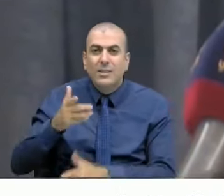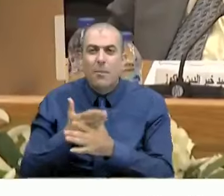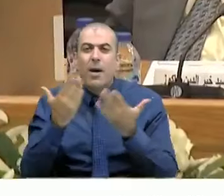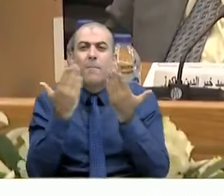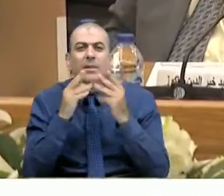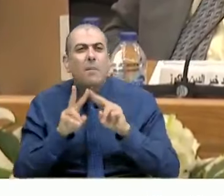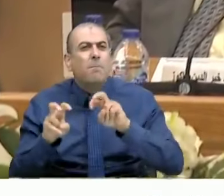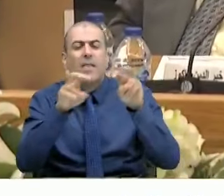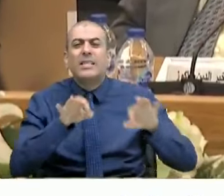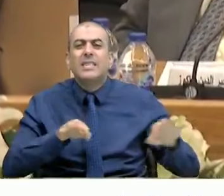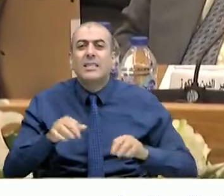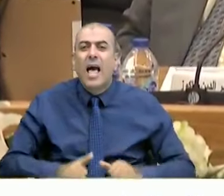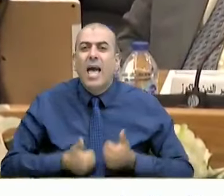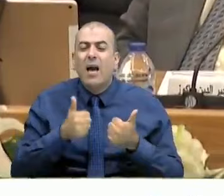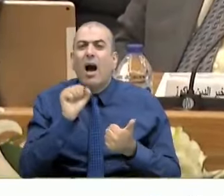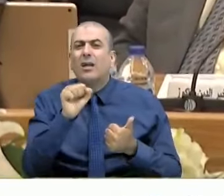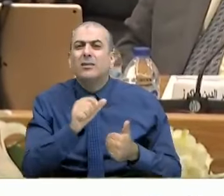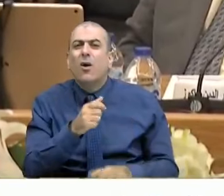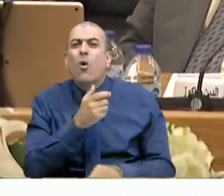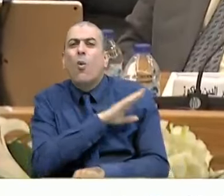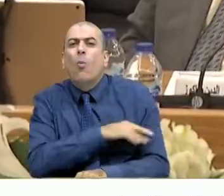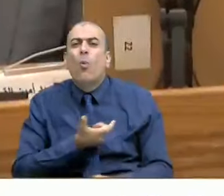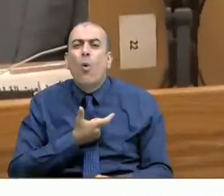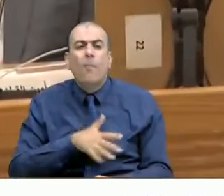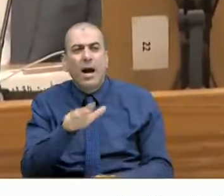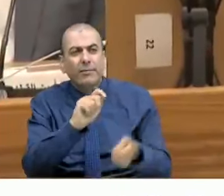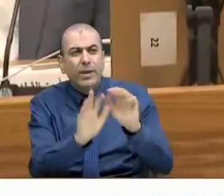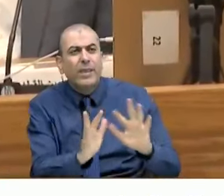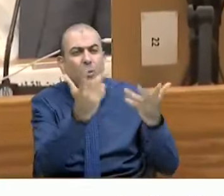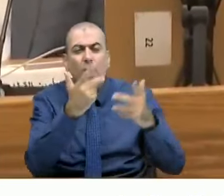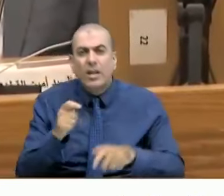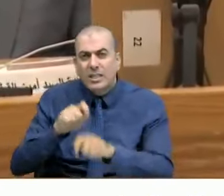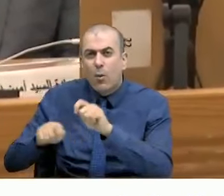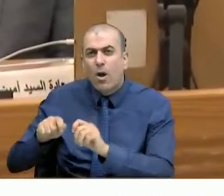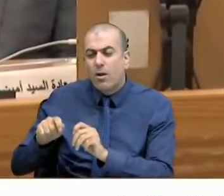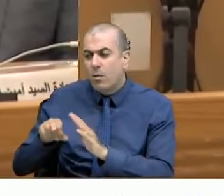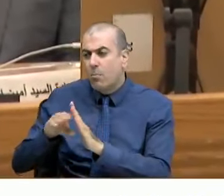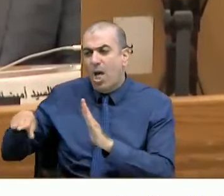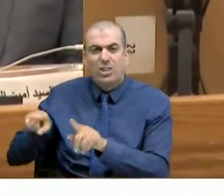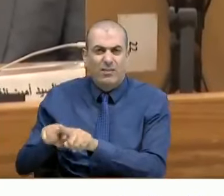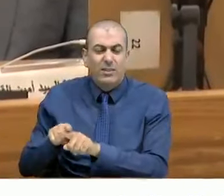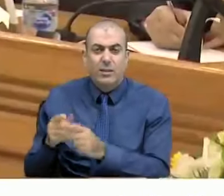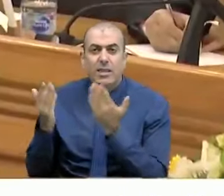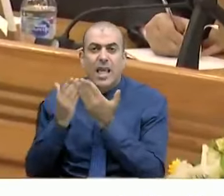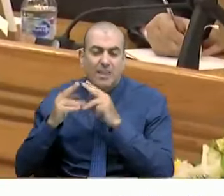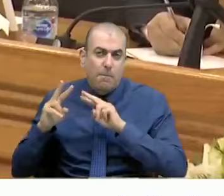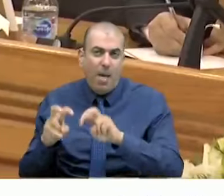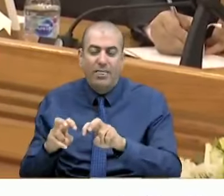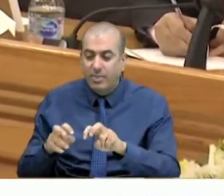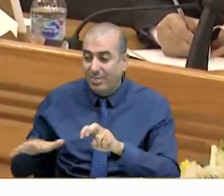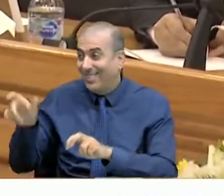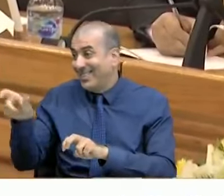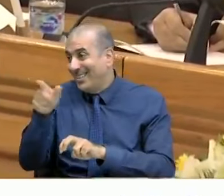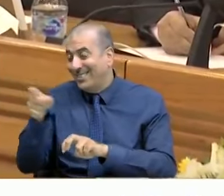دراسه سياسات واستراتيجيات في تطوير القطاع العام وثمن الفايز جهود الخبراء في اعداد دراسه سياسات